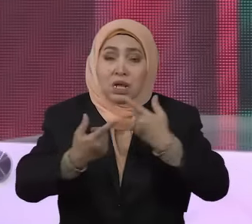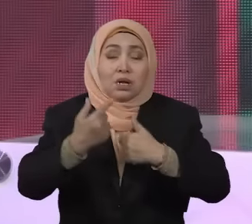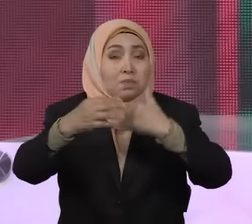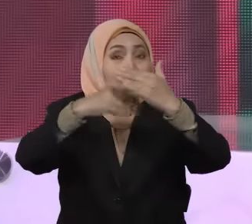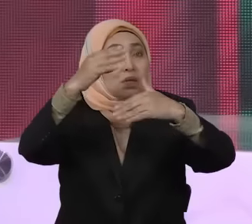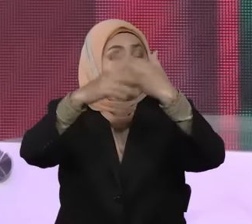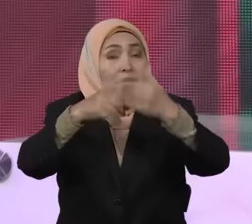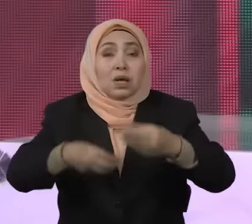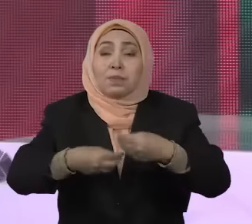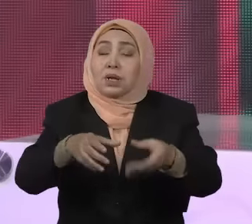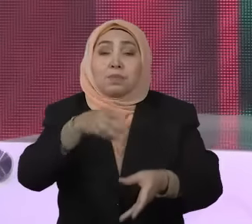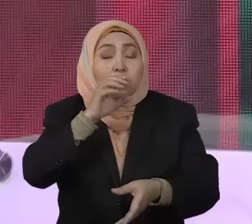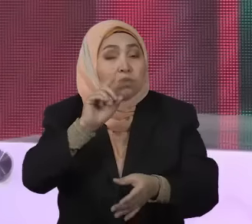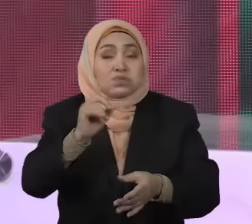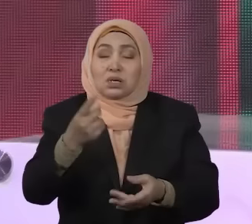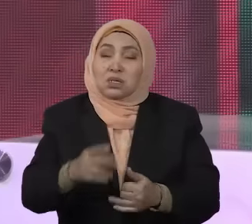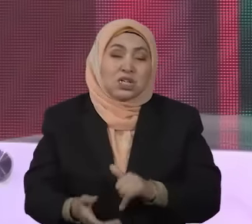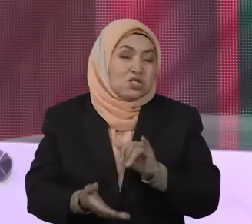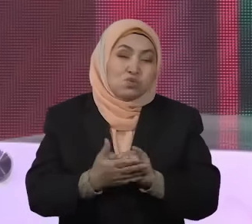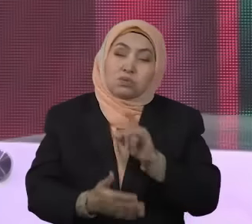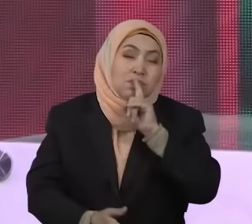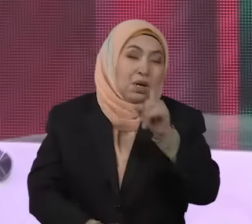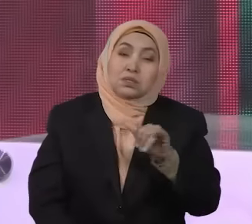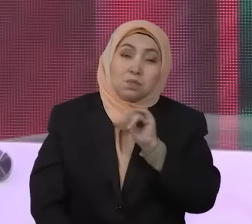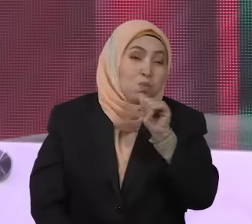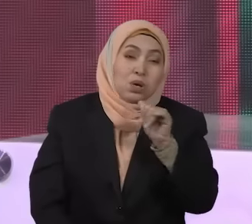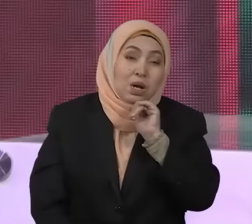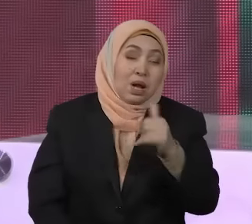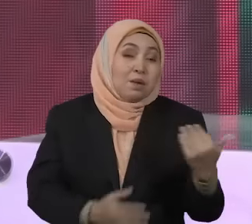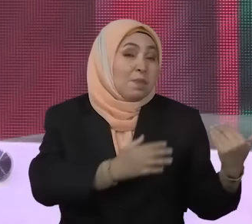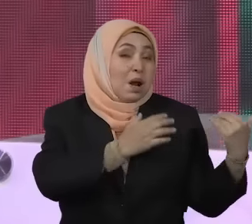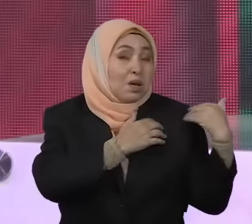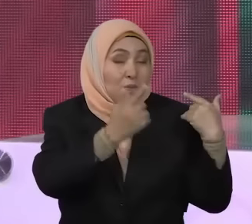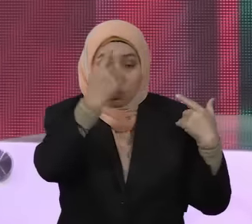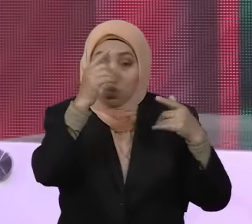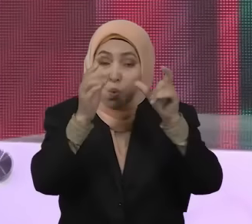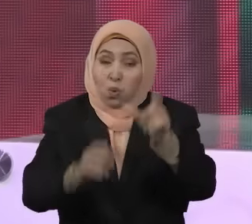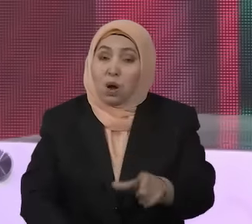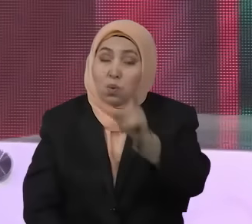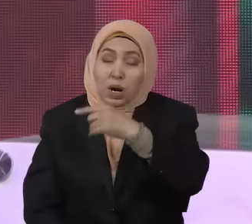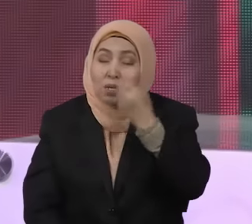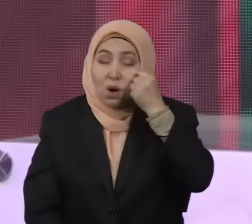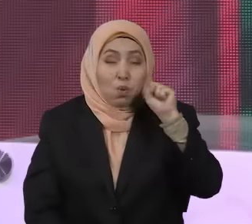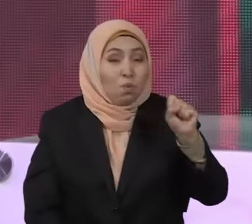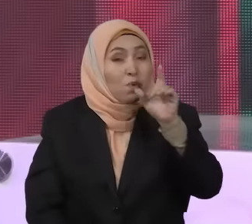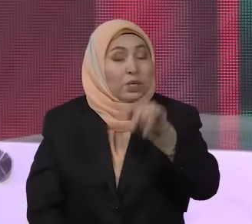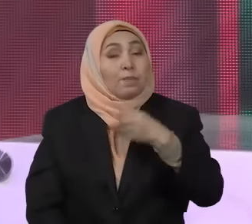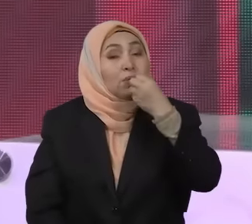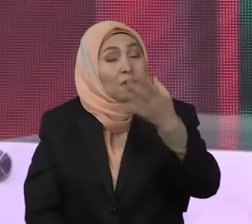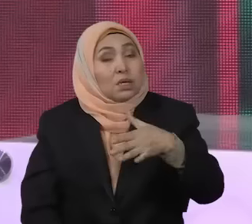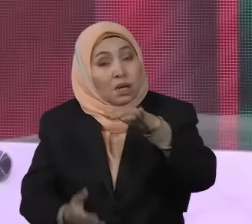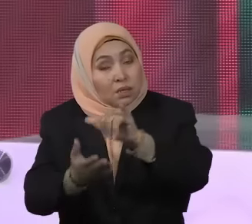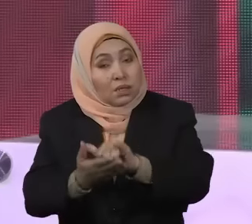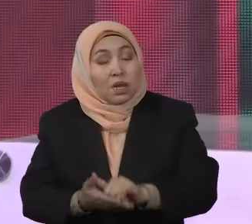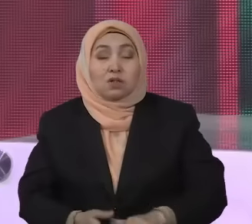sahaja, memberi minum sahaja, sebenarnya itu bukan peranan bagi orang-orang yang kufur, yang menyatakan